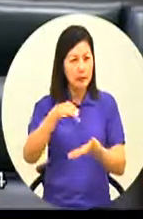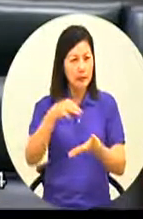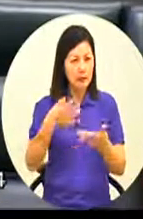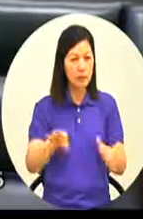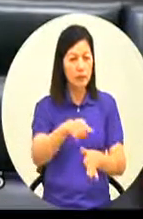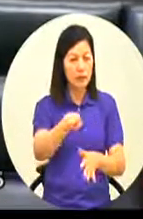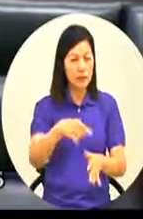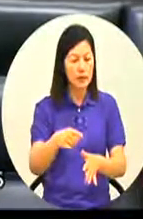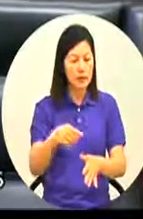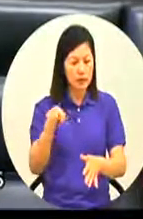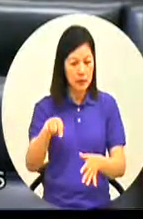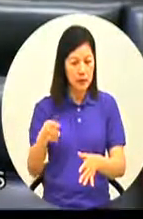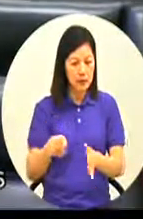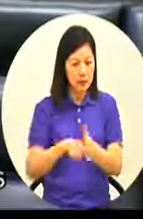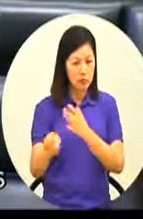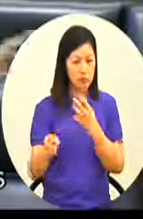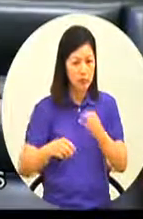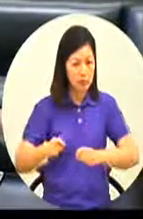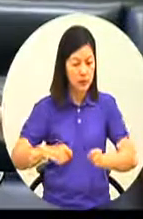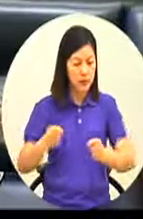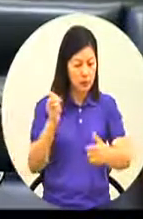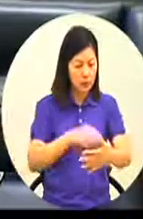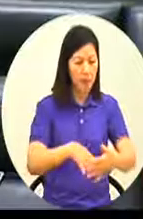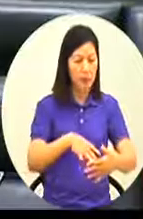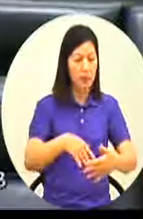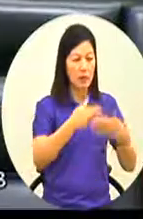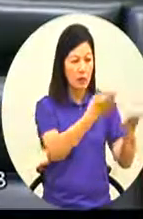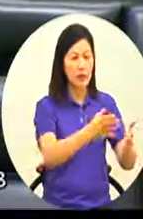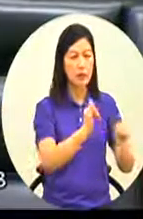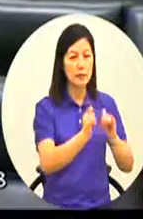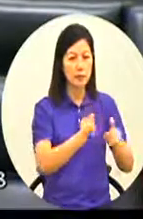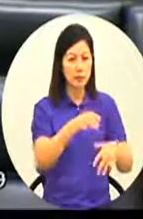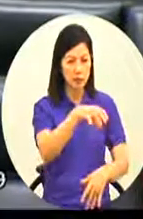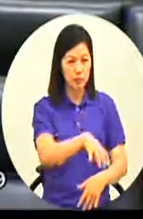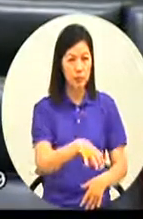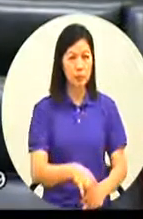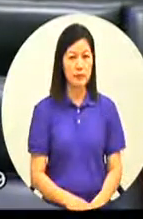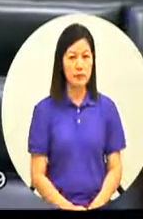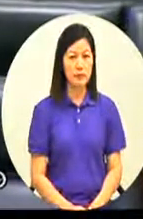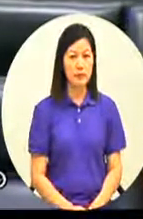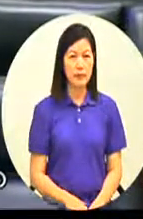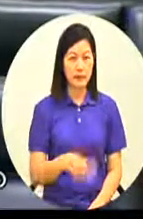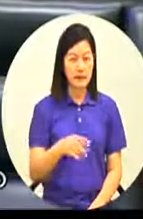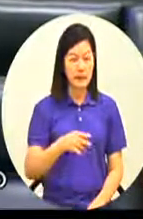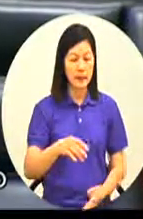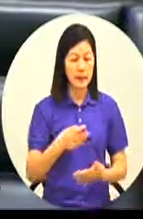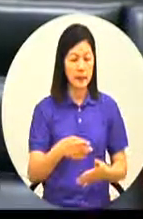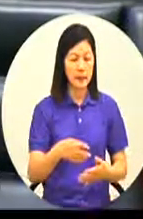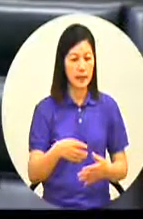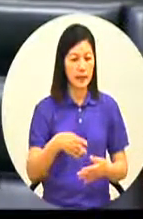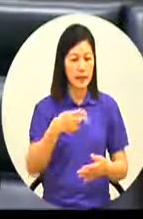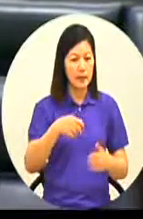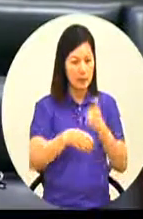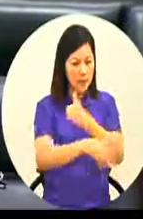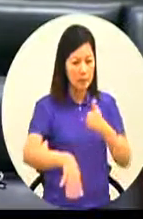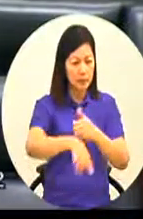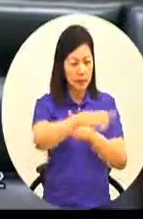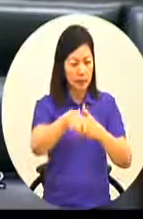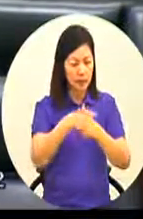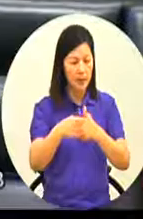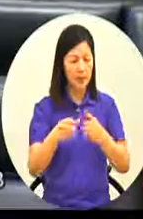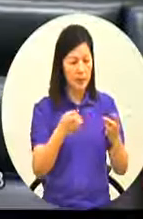去做一个专案报告给那个社会局，在社会局当中就。他提报到上面去讨论，这不是要补助，要